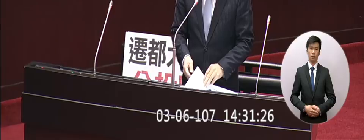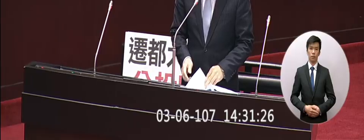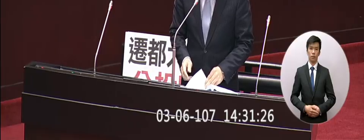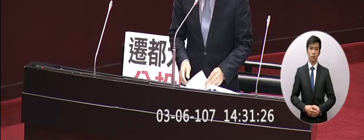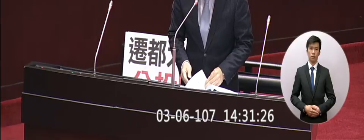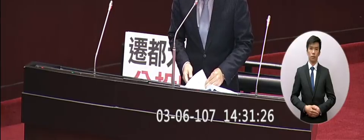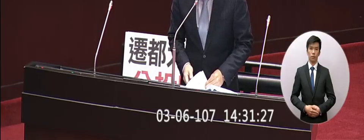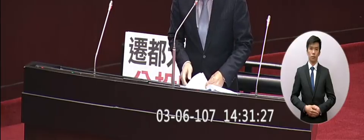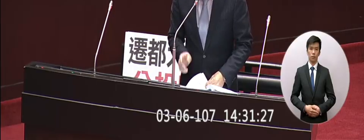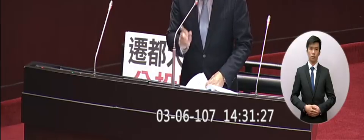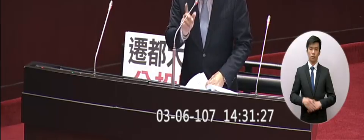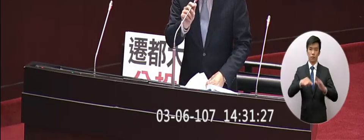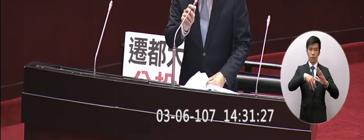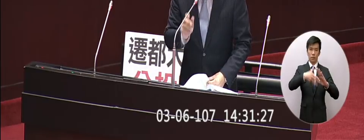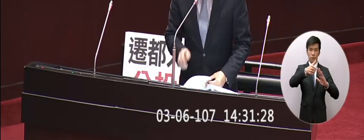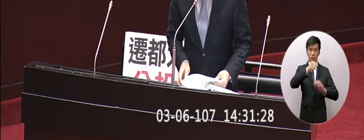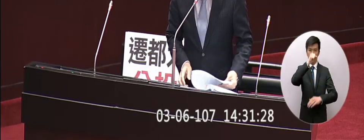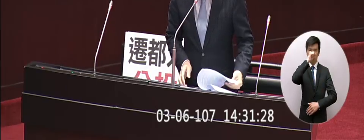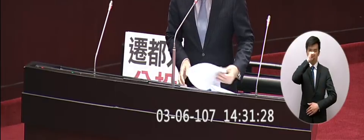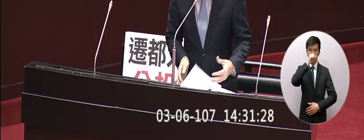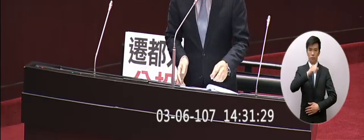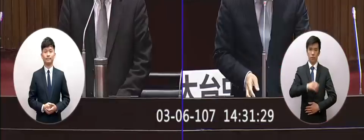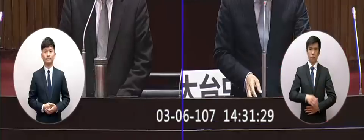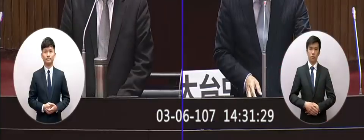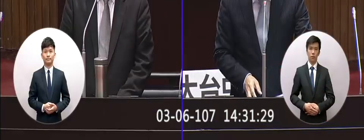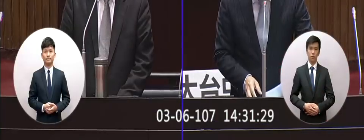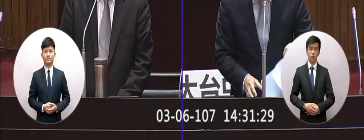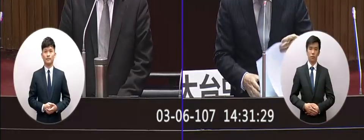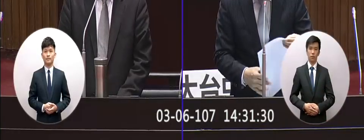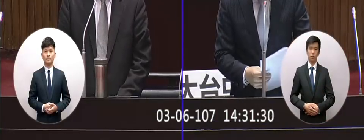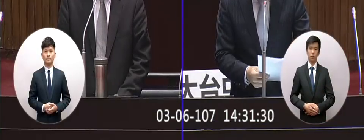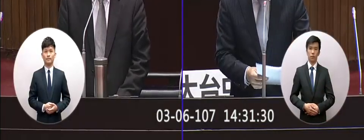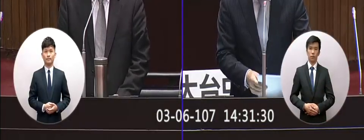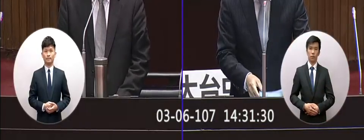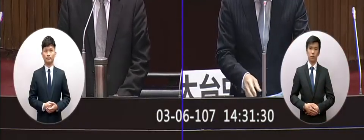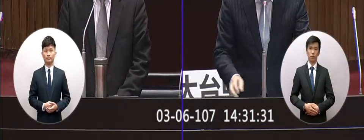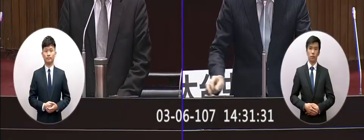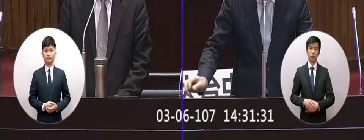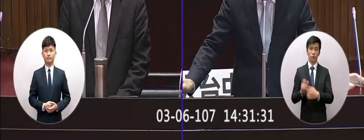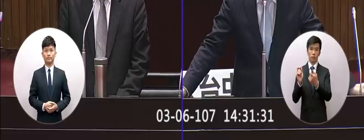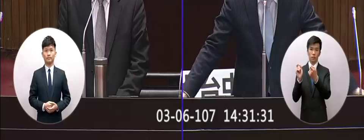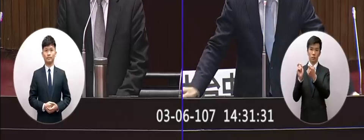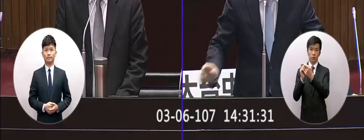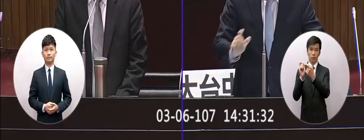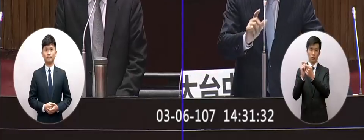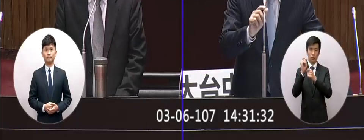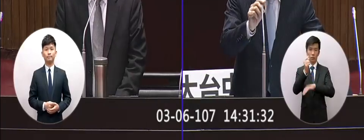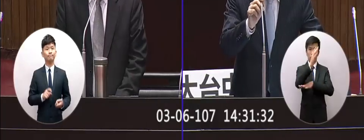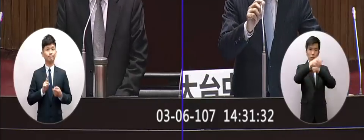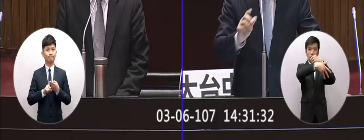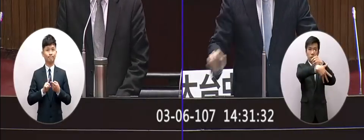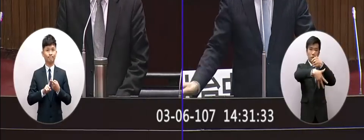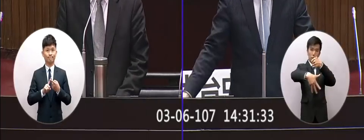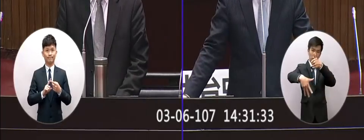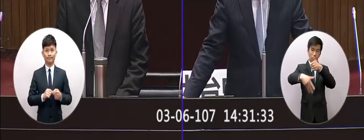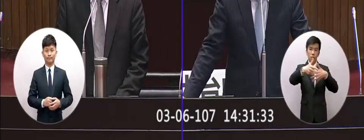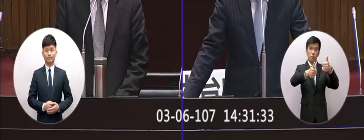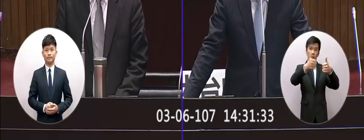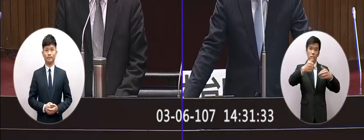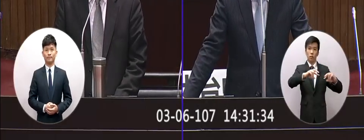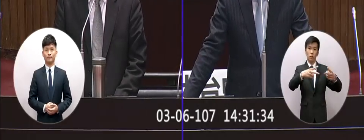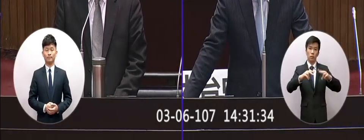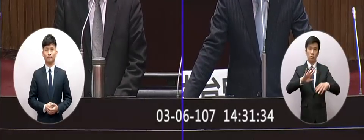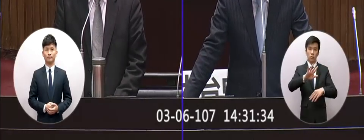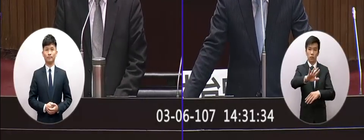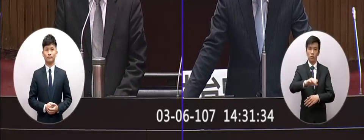蒋委你好， 院长好啊。最近，内阁有做一些改组啊， 是。 那改组的原因当然绝对